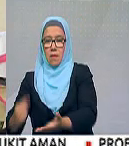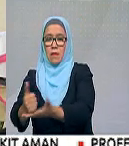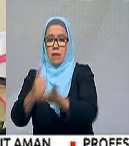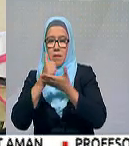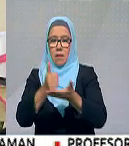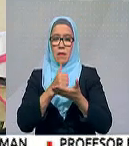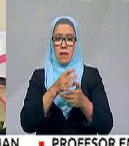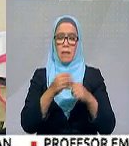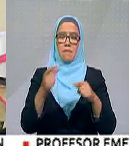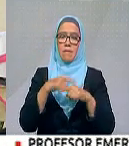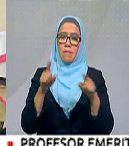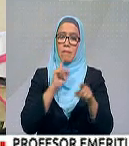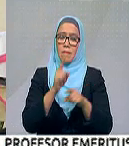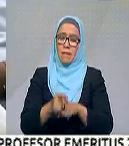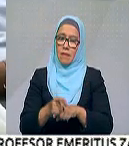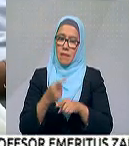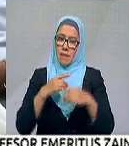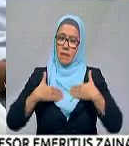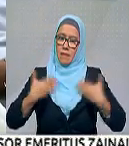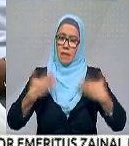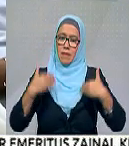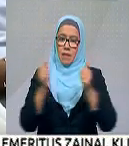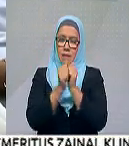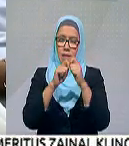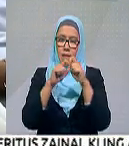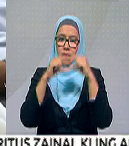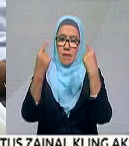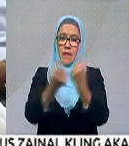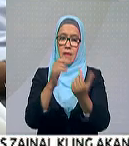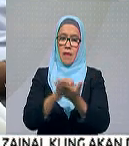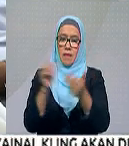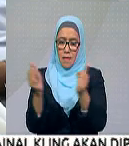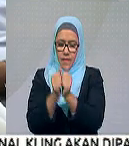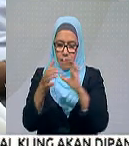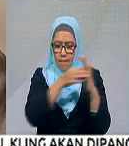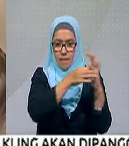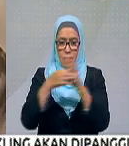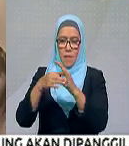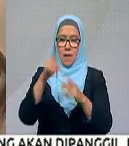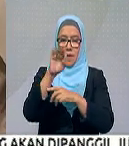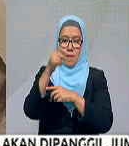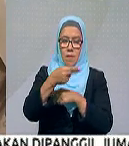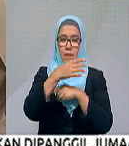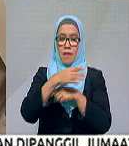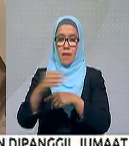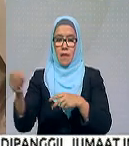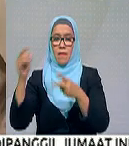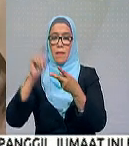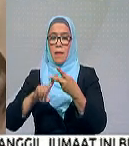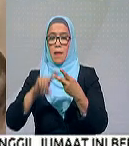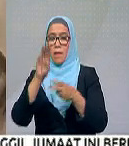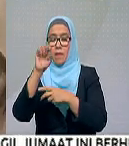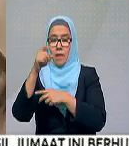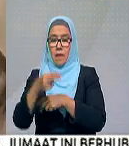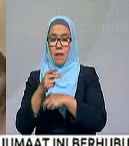kumpulan nasyid tersebut dengan kerjasama Amazing Umrah dan Sahabat Quran Malaysia, pengurusi pondok berkenaan Puan Sarifah Maknur Rashid